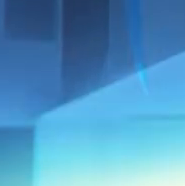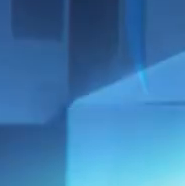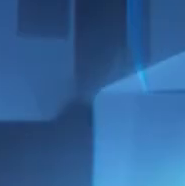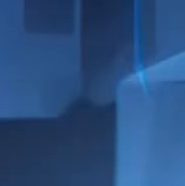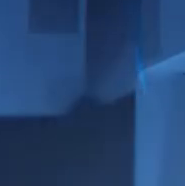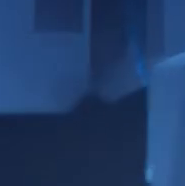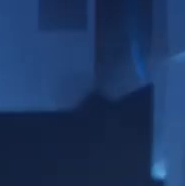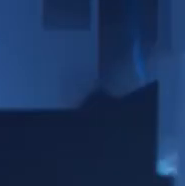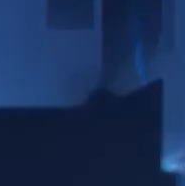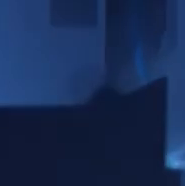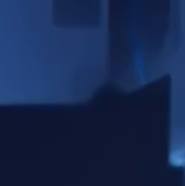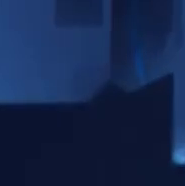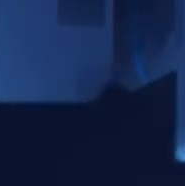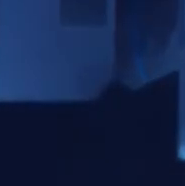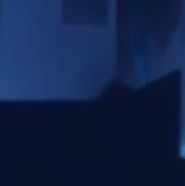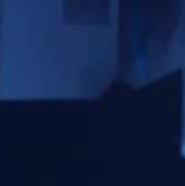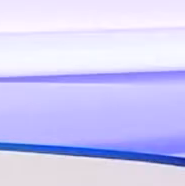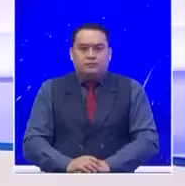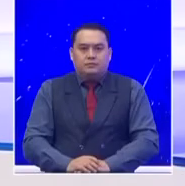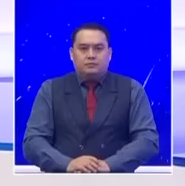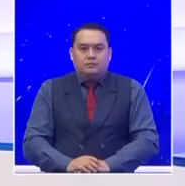телекомпания ЖТСУ из Алматы.